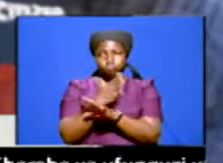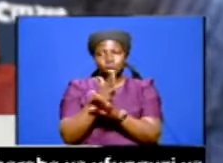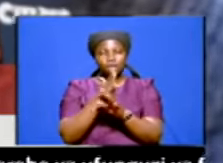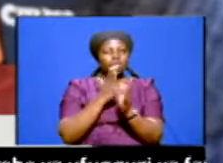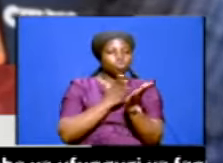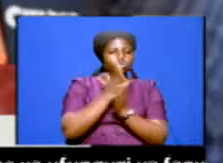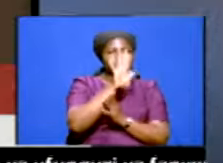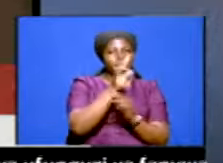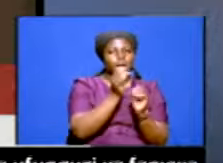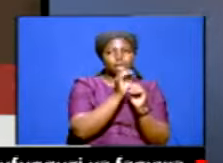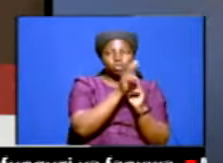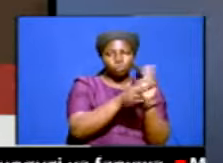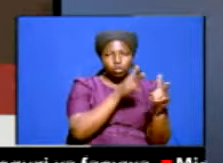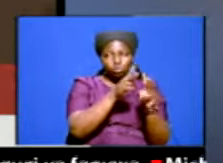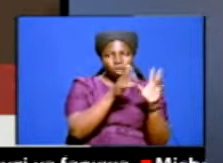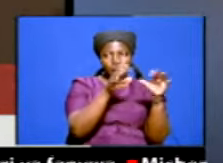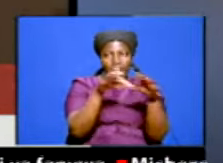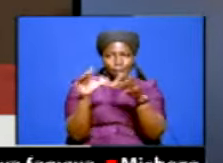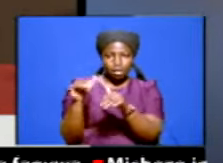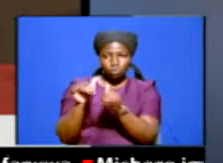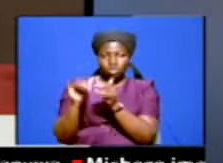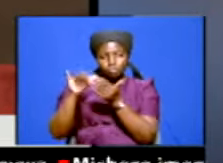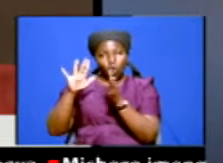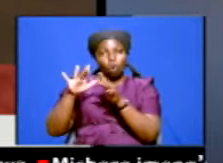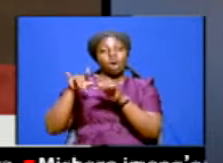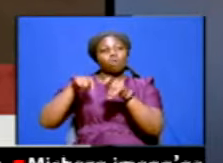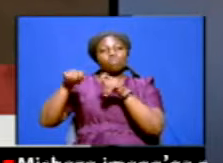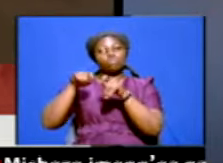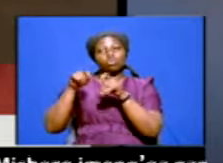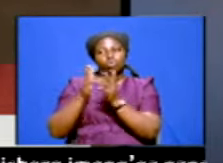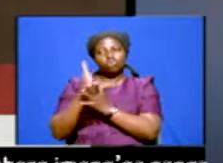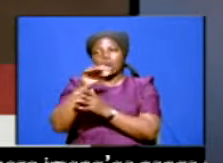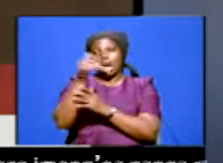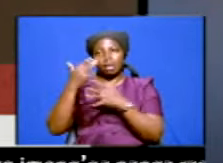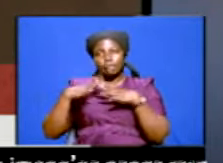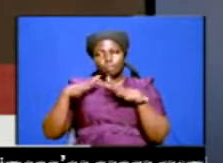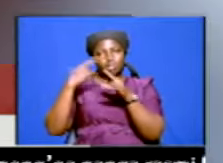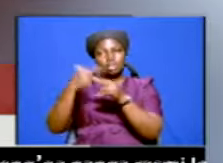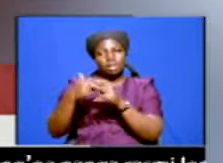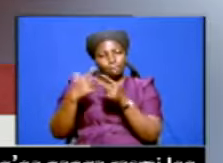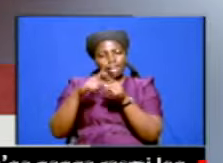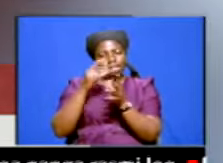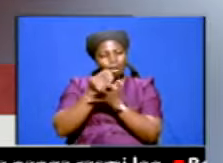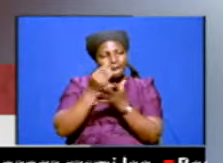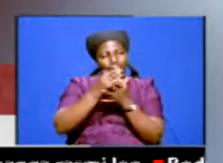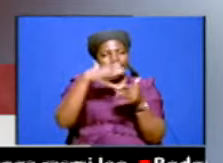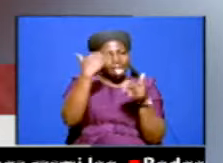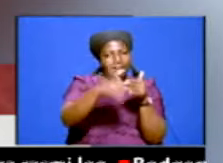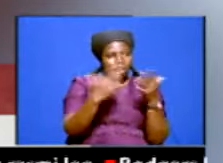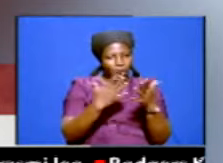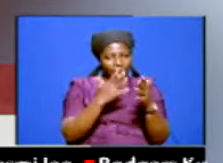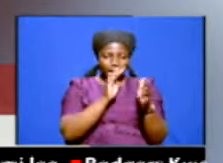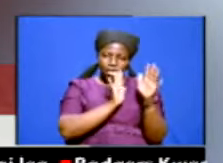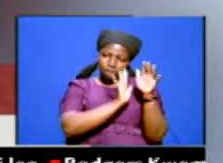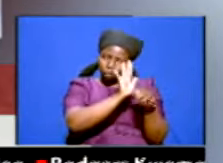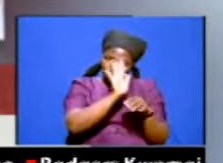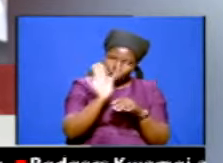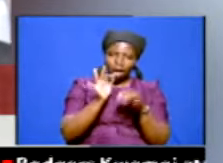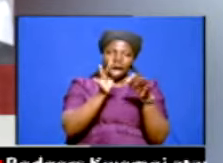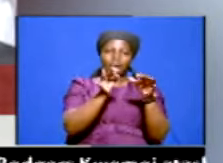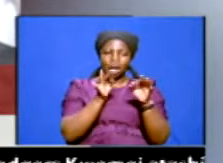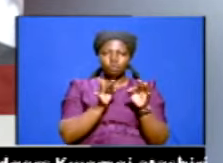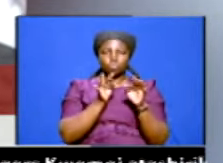ambazo zinaendeshwa kwa majina ya watu wengine, huku pesa zikiishia kwenye akaunti zake. Yusuf Farah, Darubini.